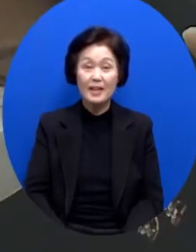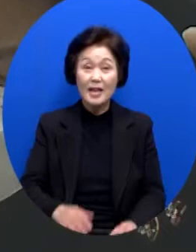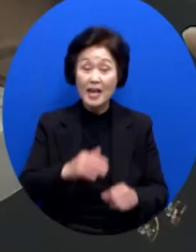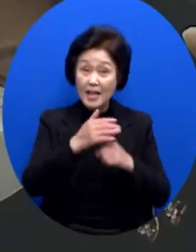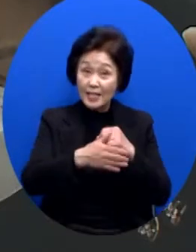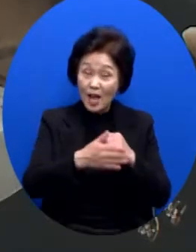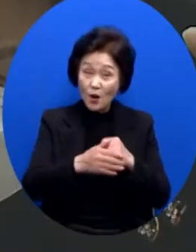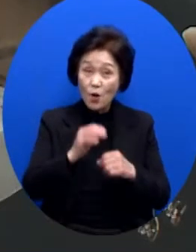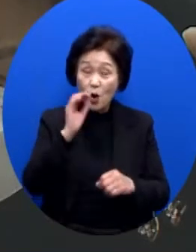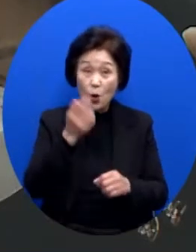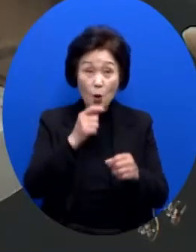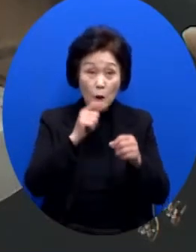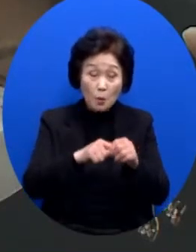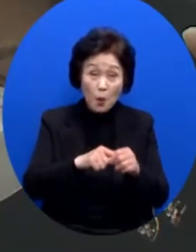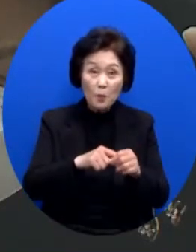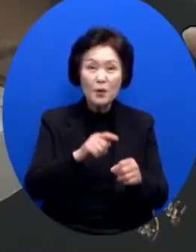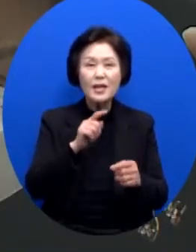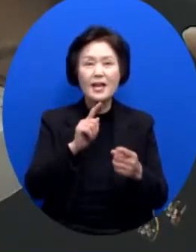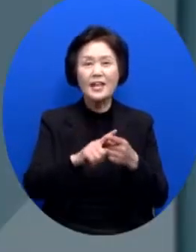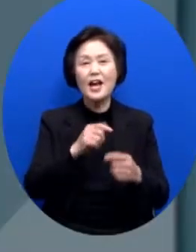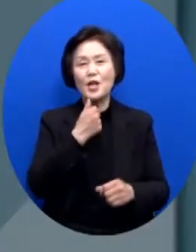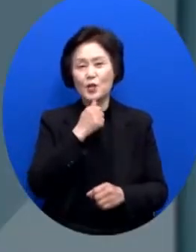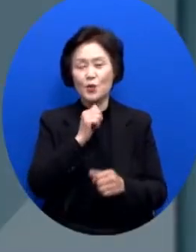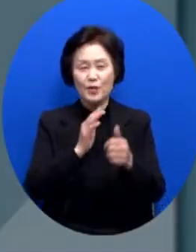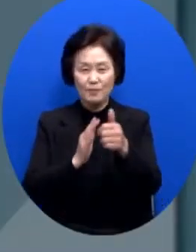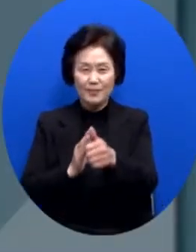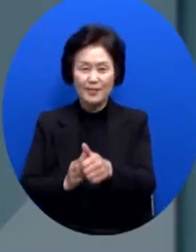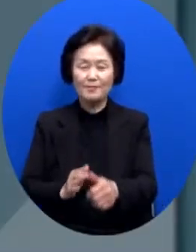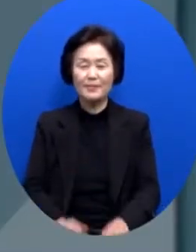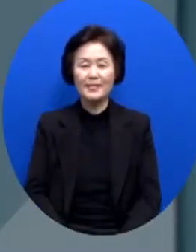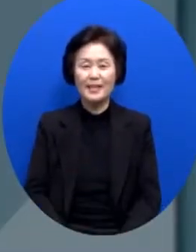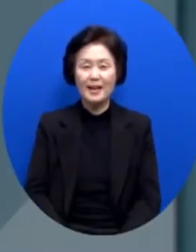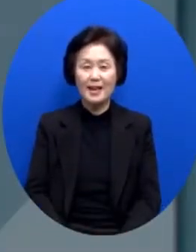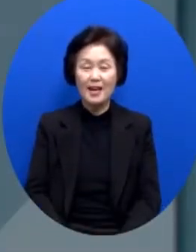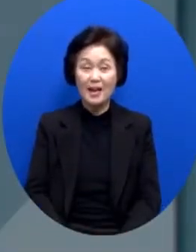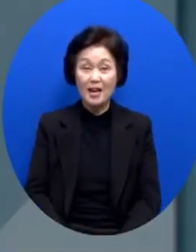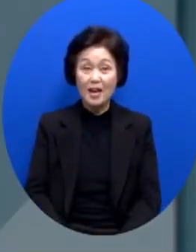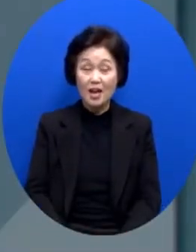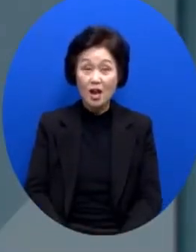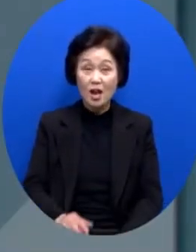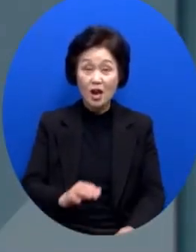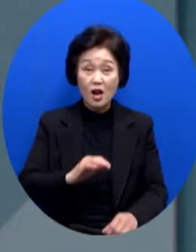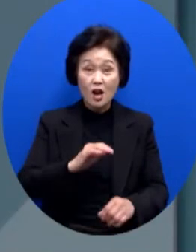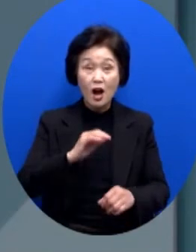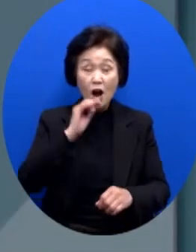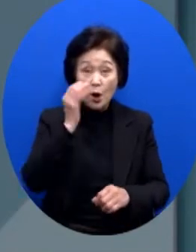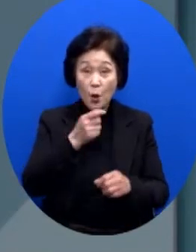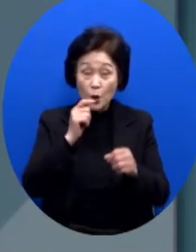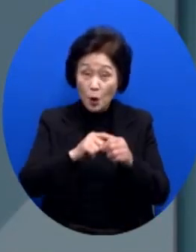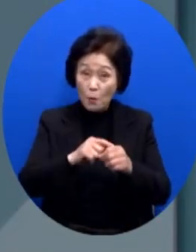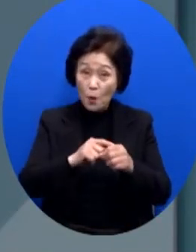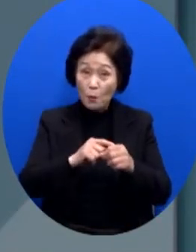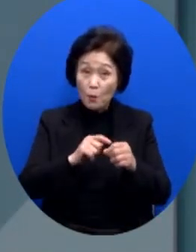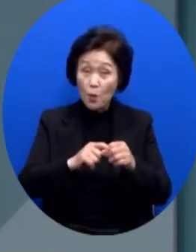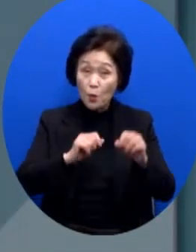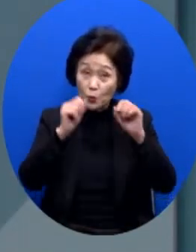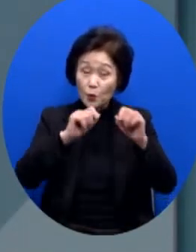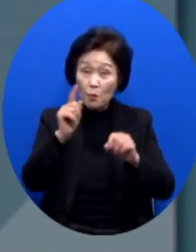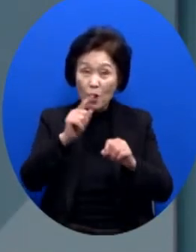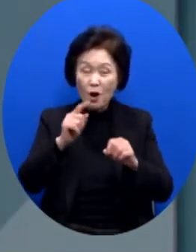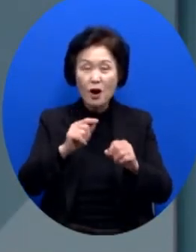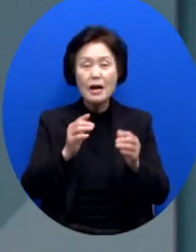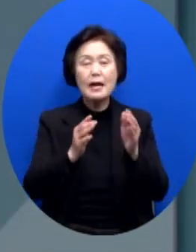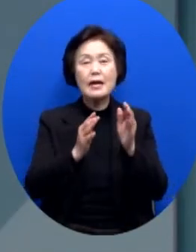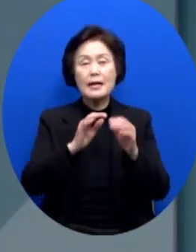성시화 운동본부 에 대한 소개 부탁드립니다 예 어 성취와 운동이라는 것은 도시를 하나님의 그룹으로 변화